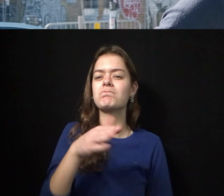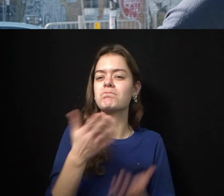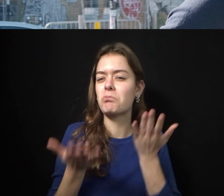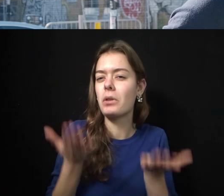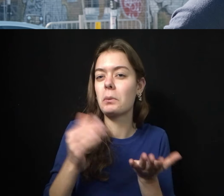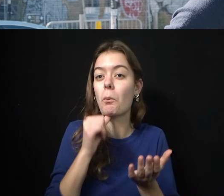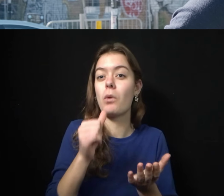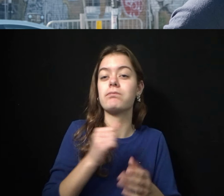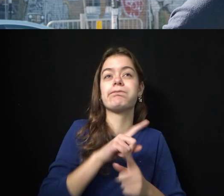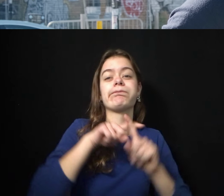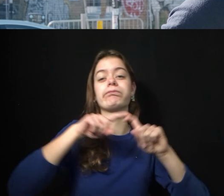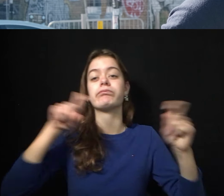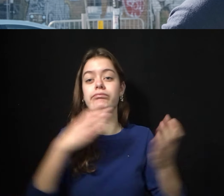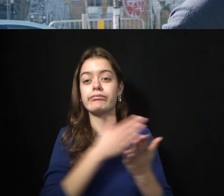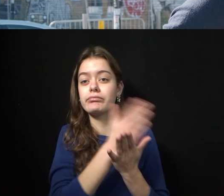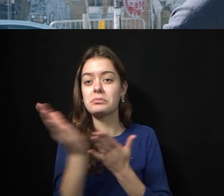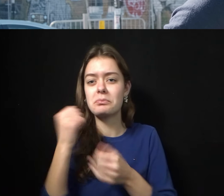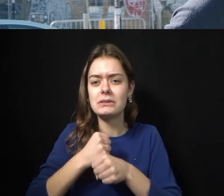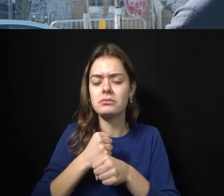l'aider.